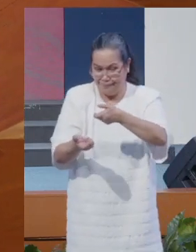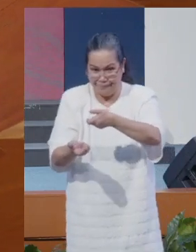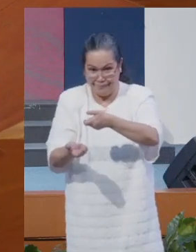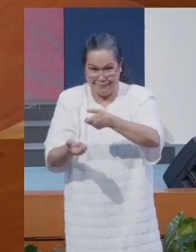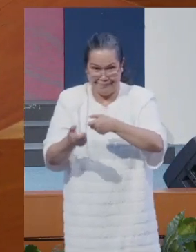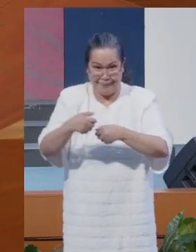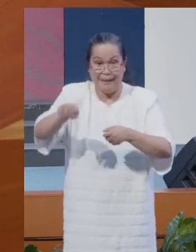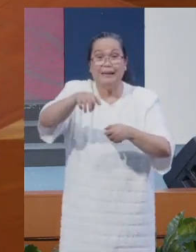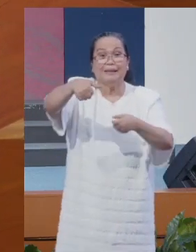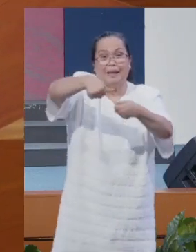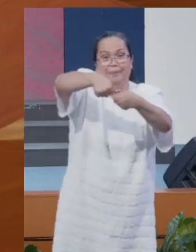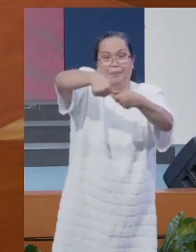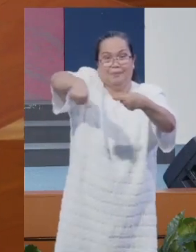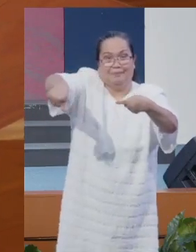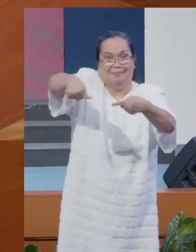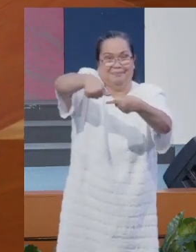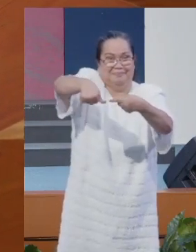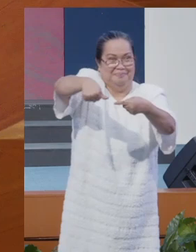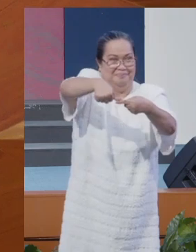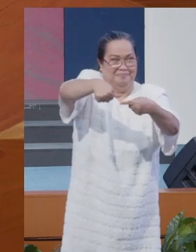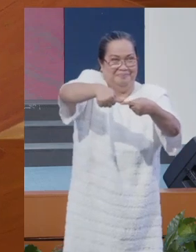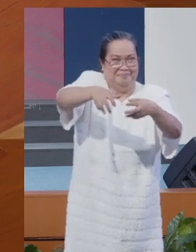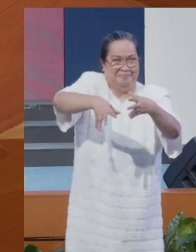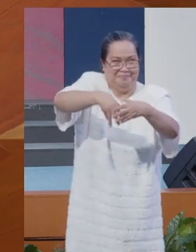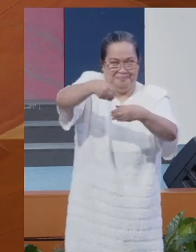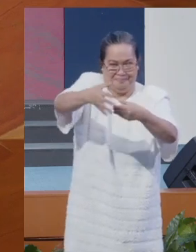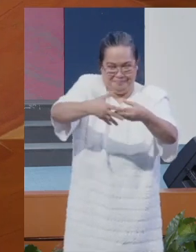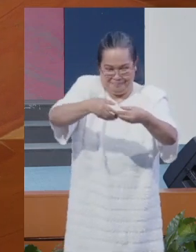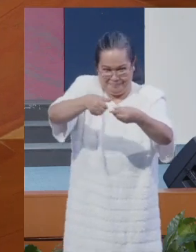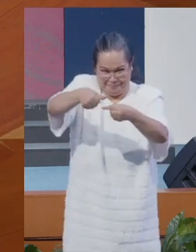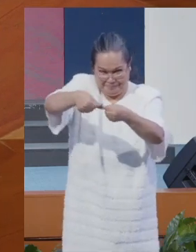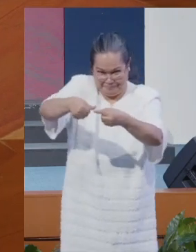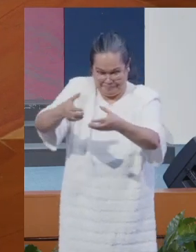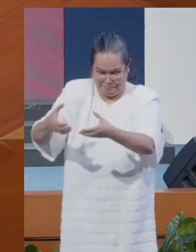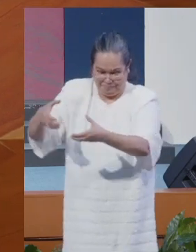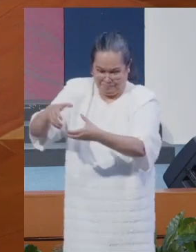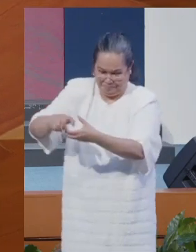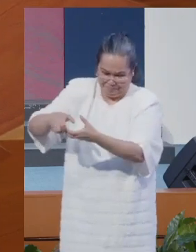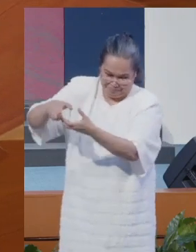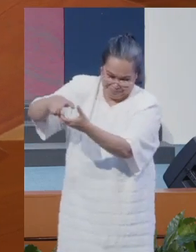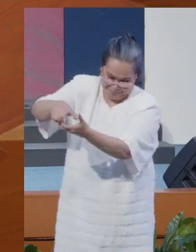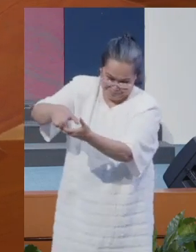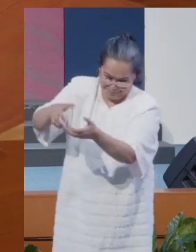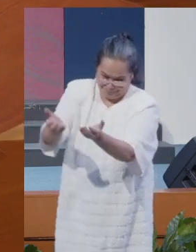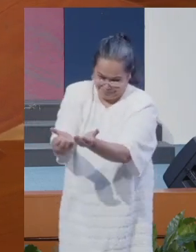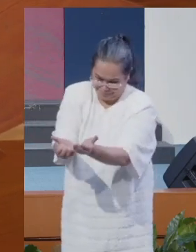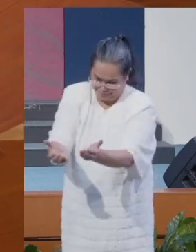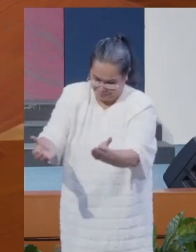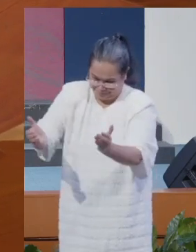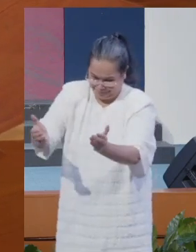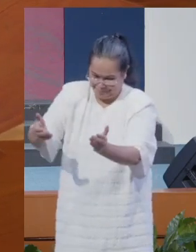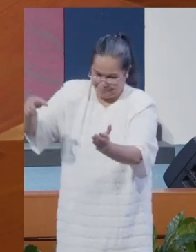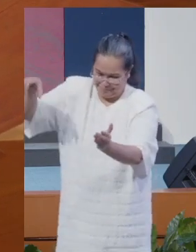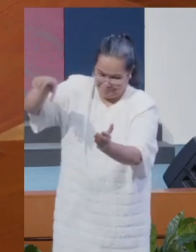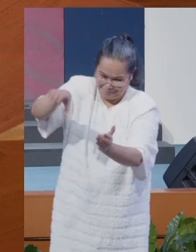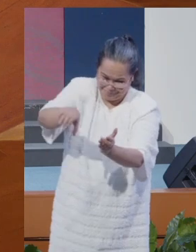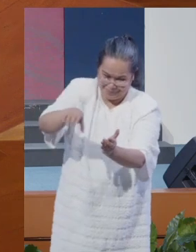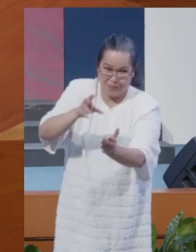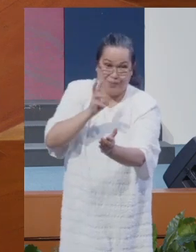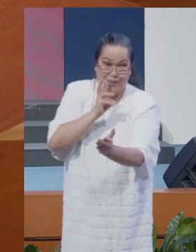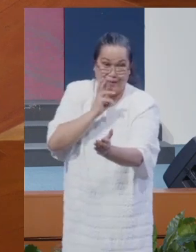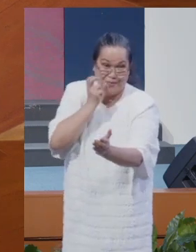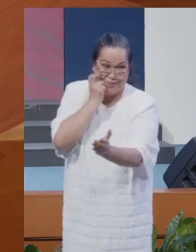parang toothpaste. Kanilang ilalabas ang wine paste sa isang bowl, lalagyan nila ng